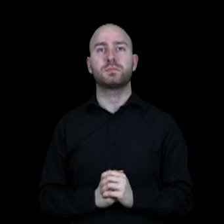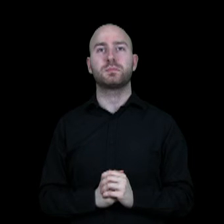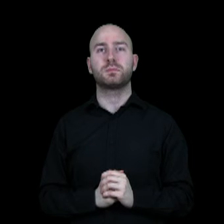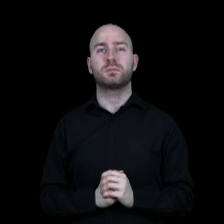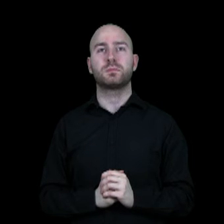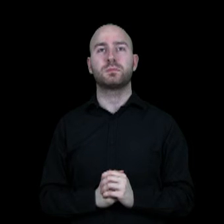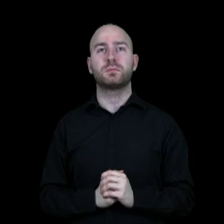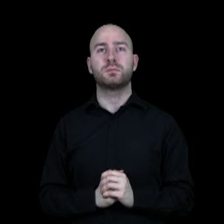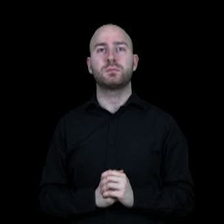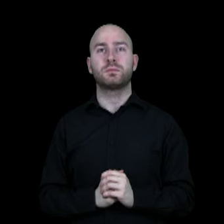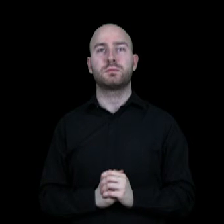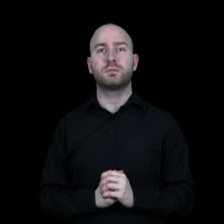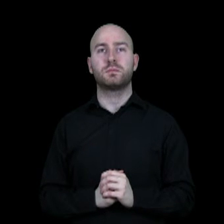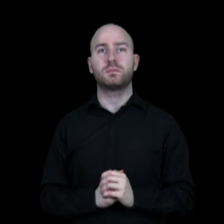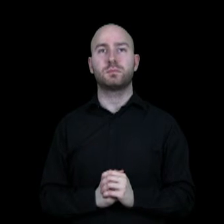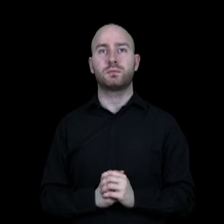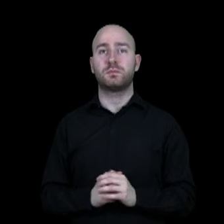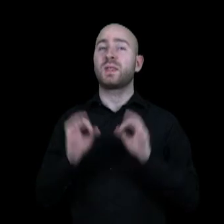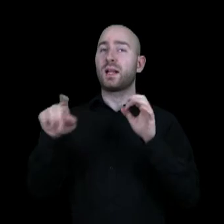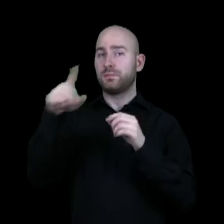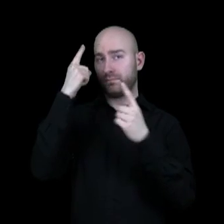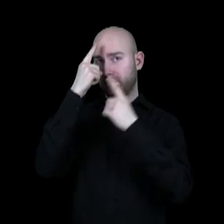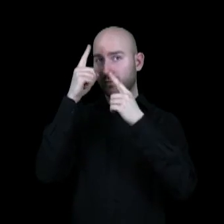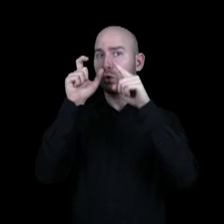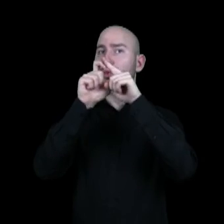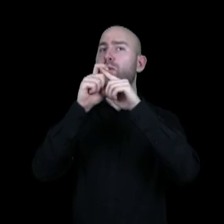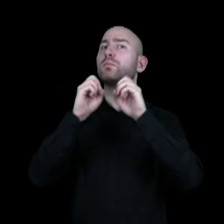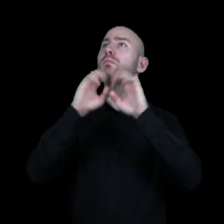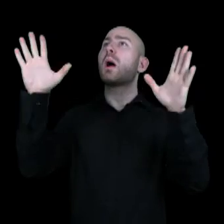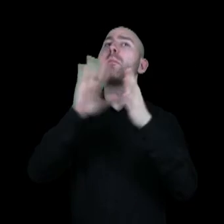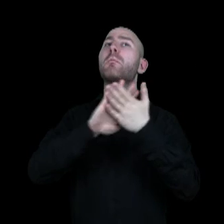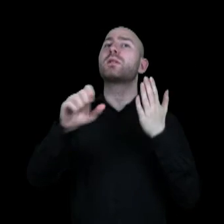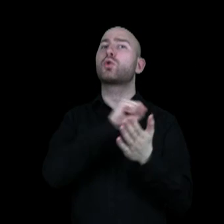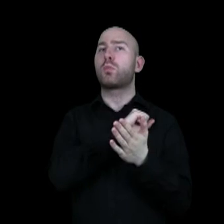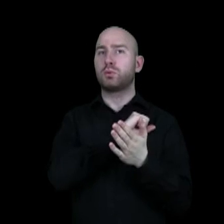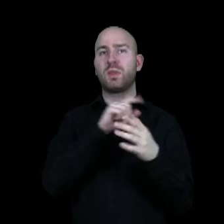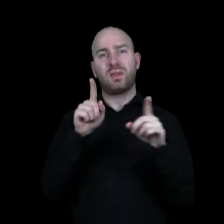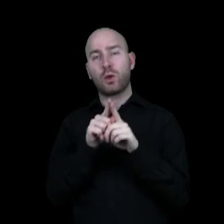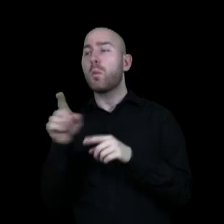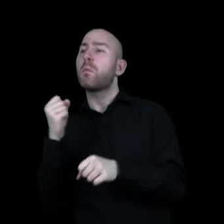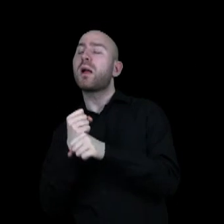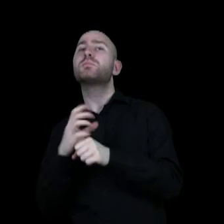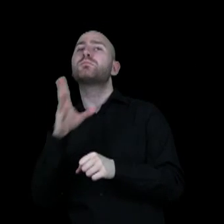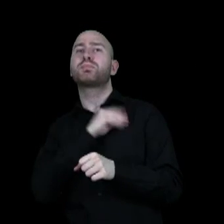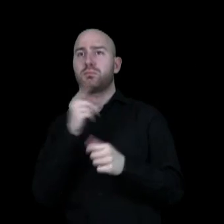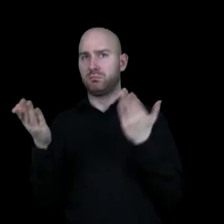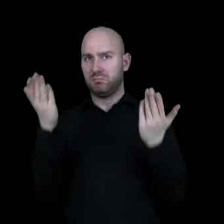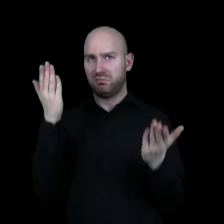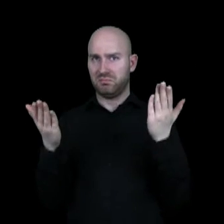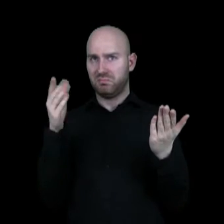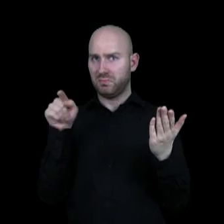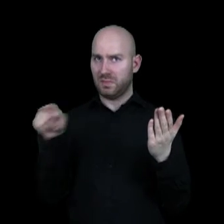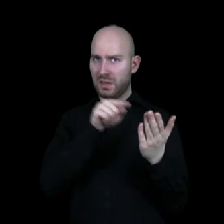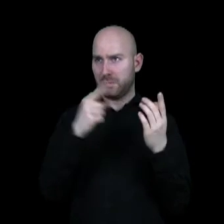to proste jeśli przeliczyć e wyjdzie powiedzieć wam jakieś 10 procent Zastanówmy się nad